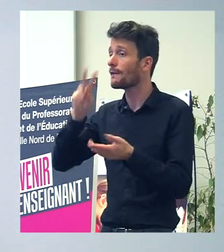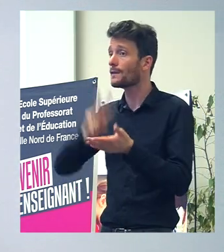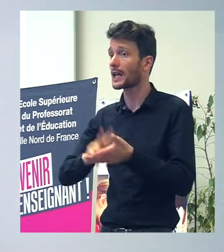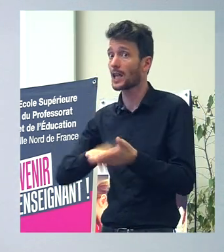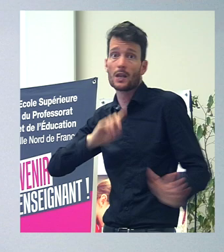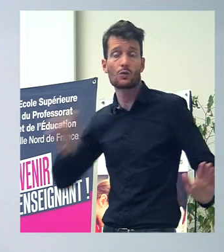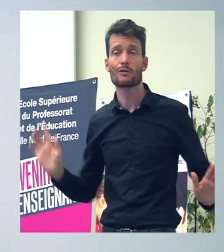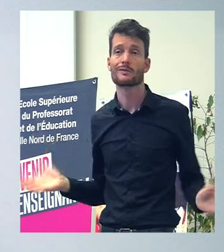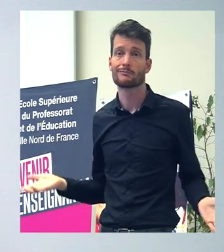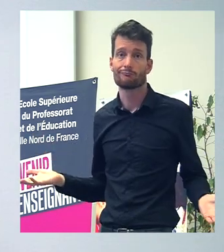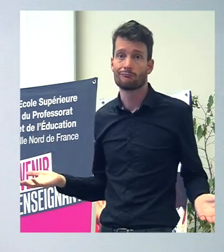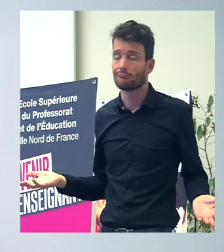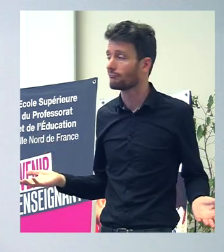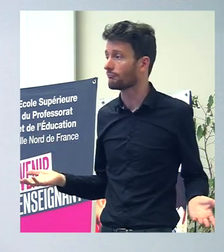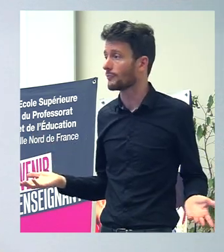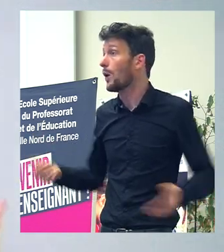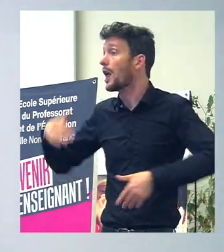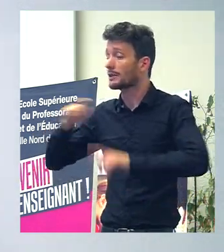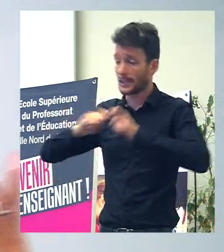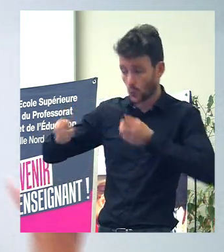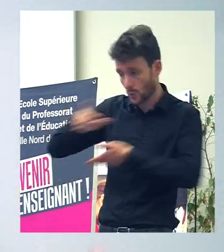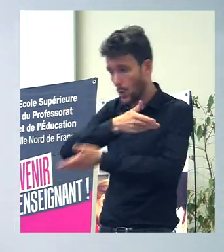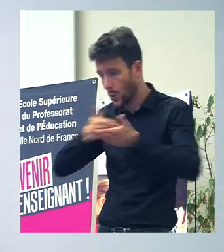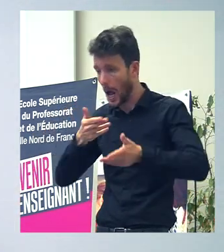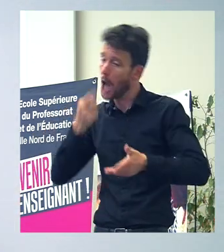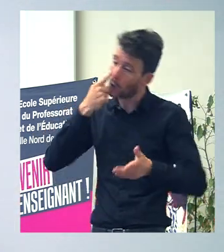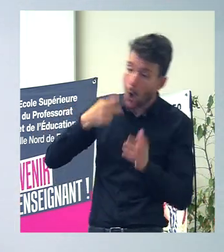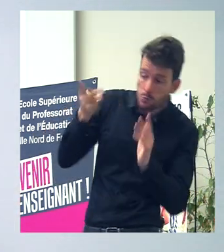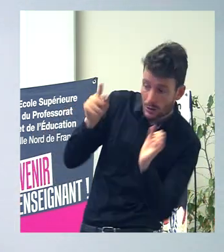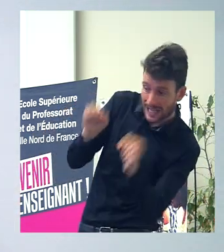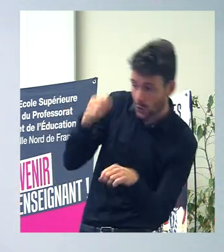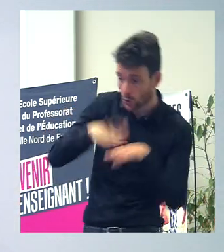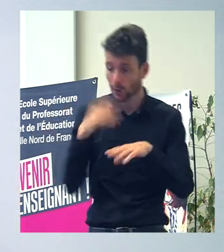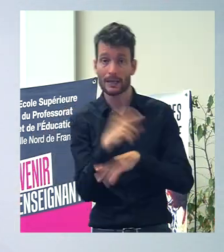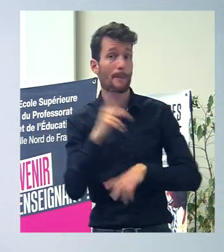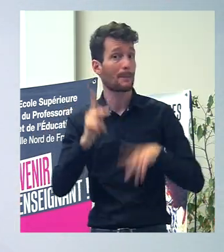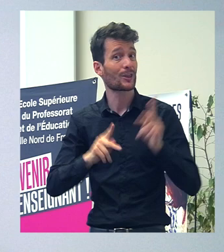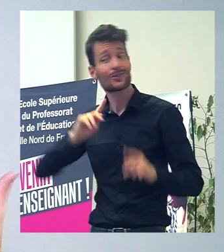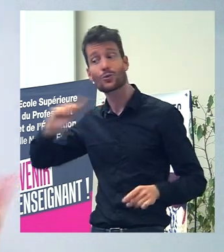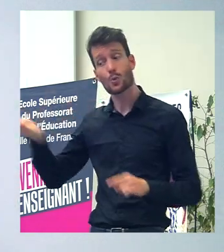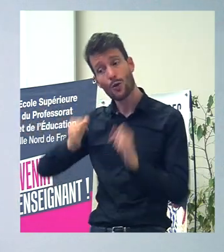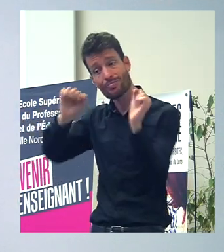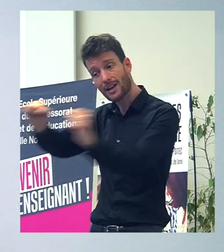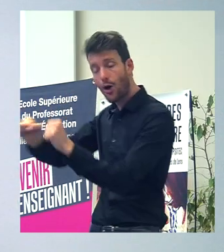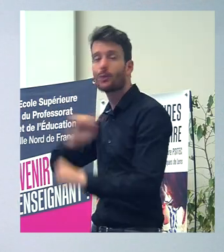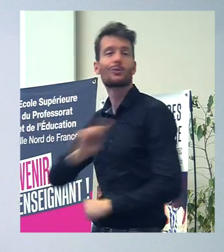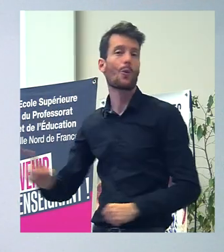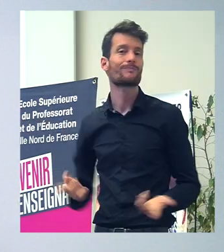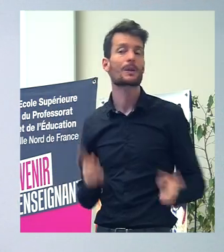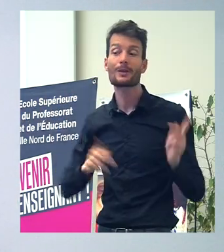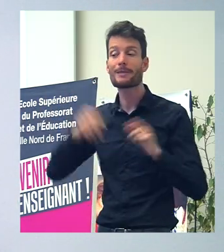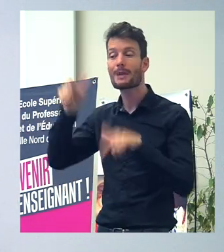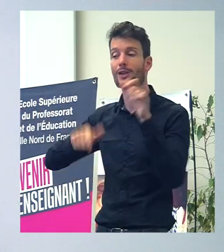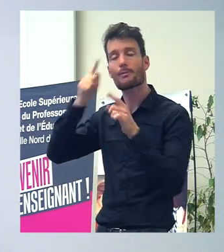C'est, ben voilà, après la discussion, on s'est mis plutôt d'accord là-dessus. Mais tout le monde n'est pas forcément d'accord. Et peut-être que ceux qui ne sont